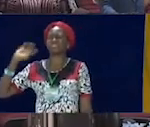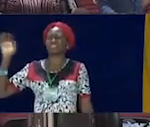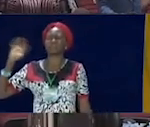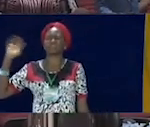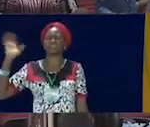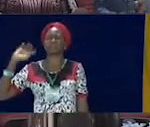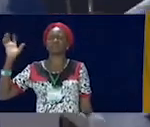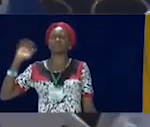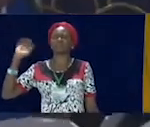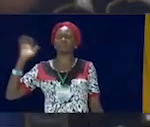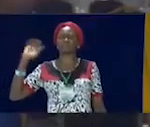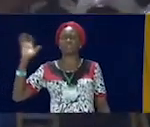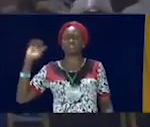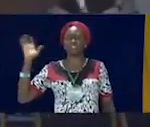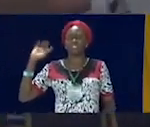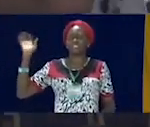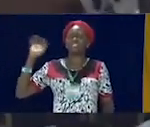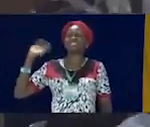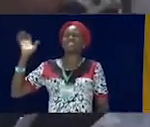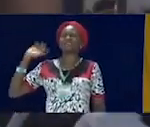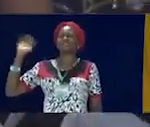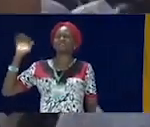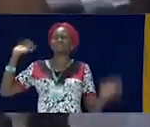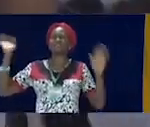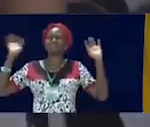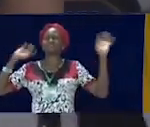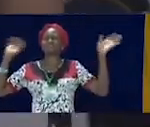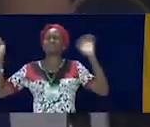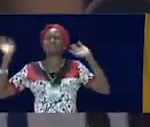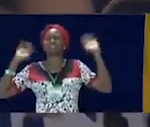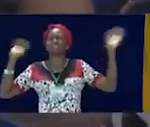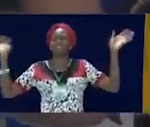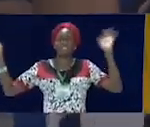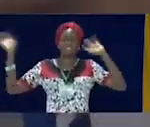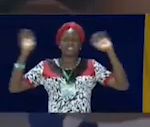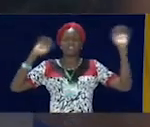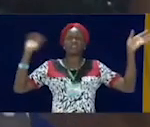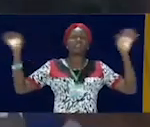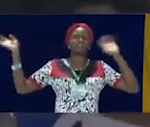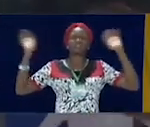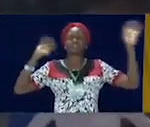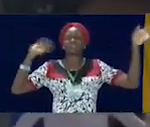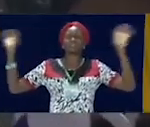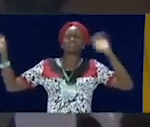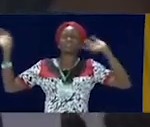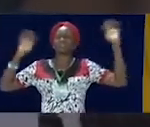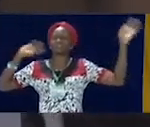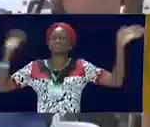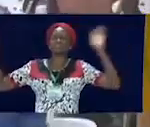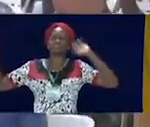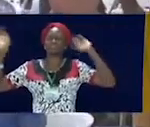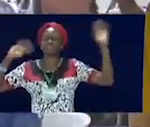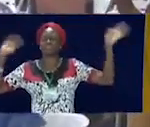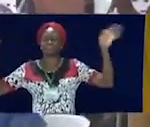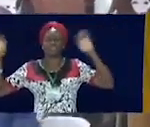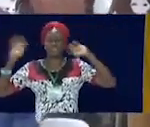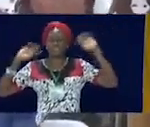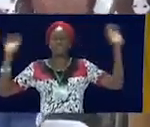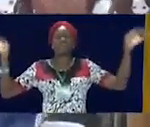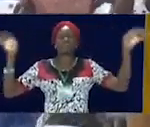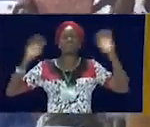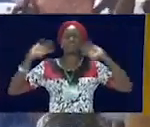mokorondere makashikere manka tunde. Ekere mokoronde kere mokoronde